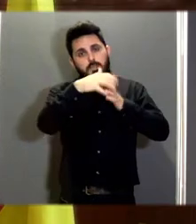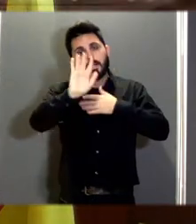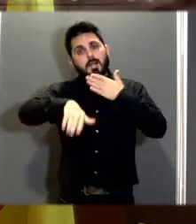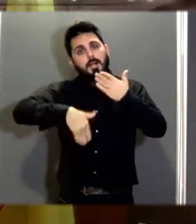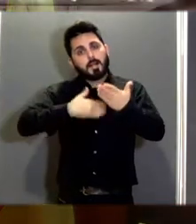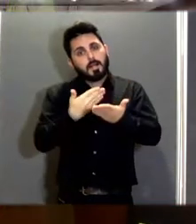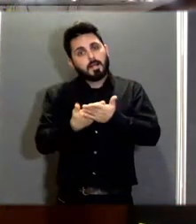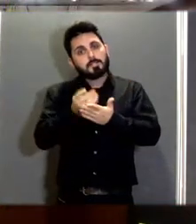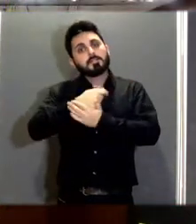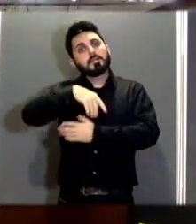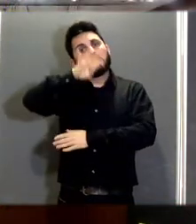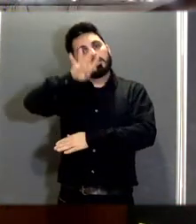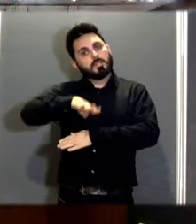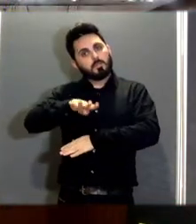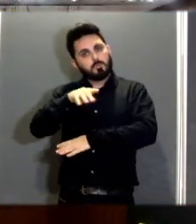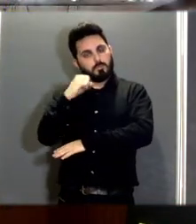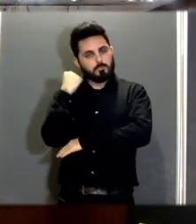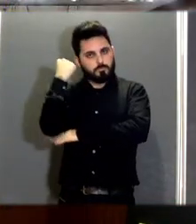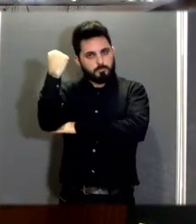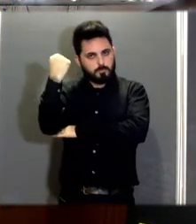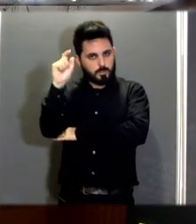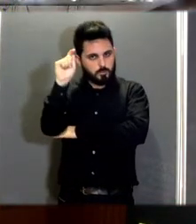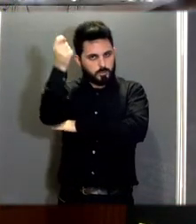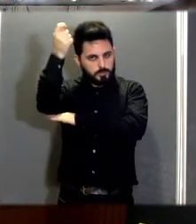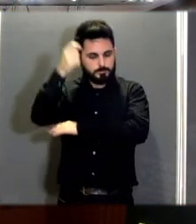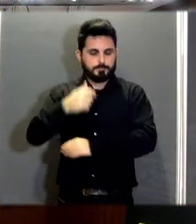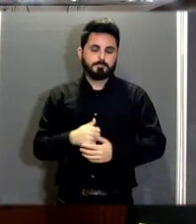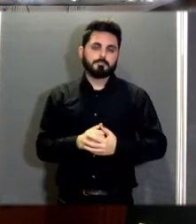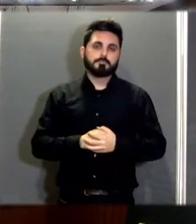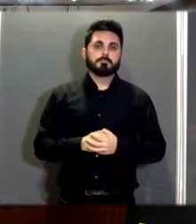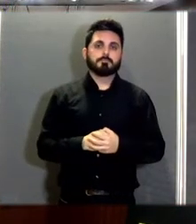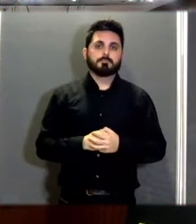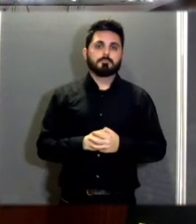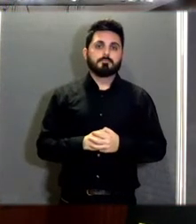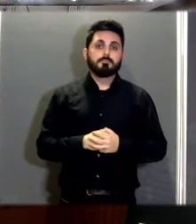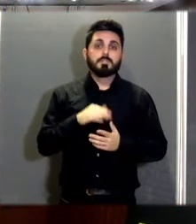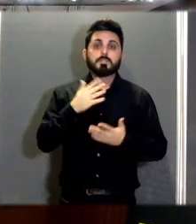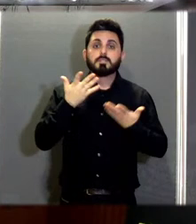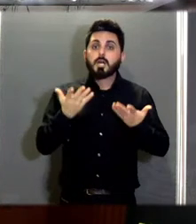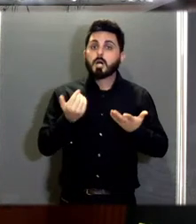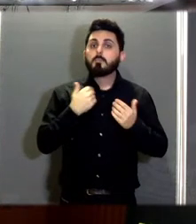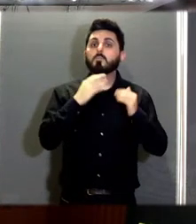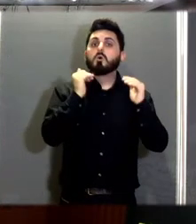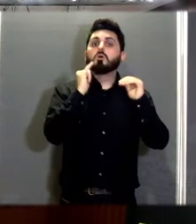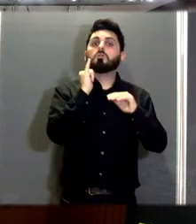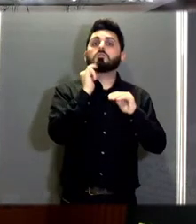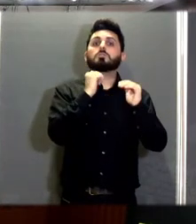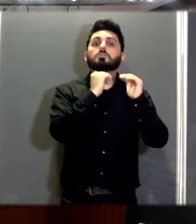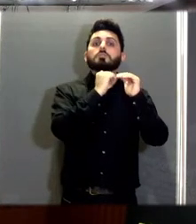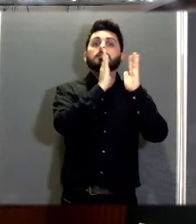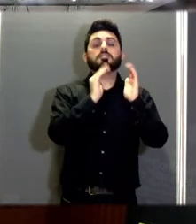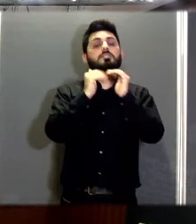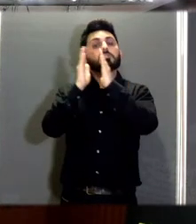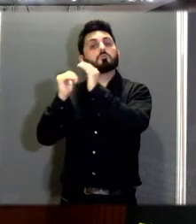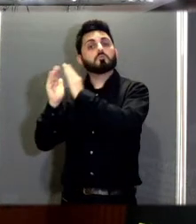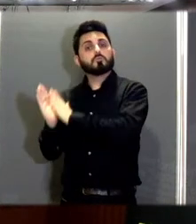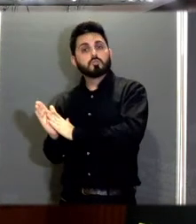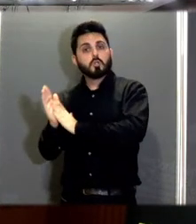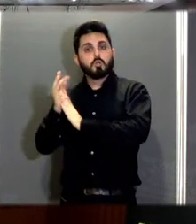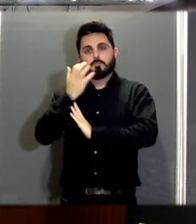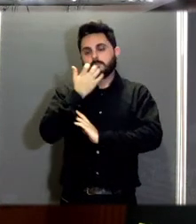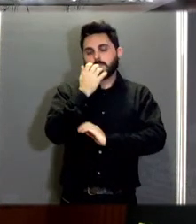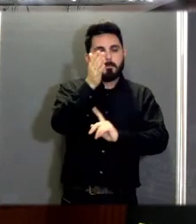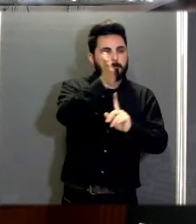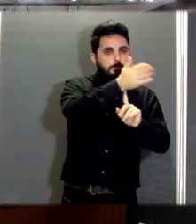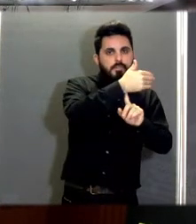catalana. Cal, en aquest context, no renunciar al simbolisme de les institucions, perquè el simbolisme, banderes, la